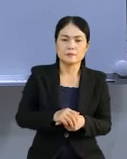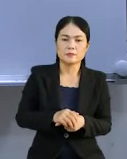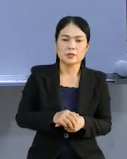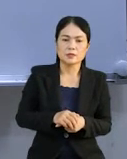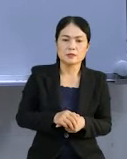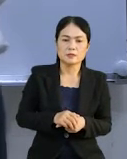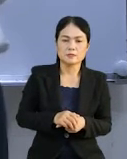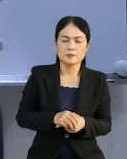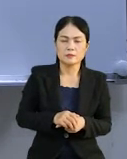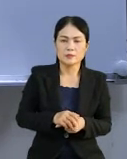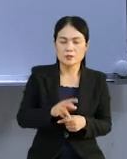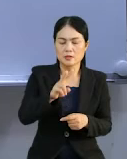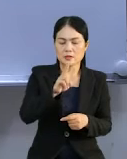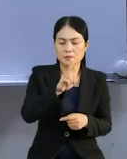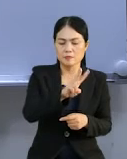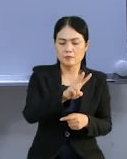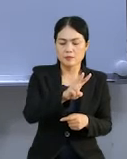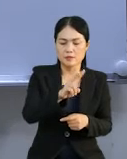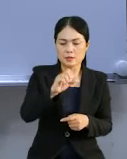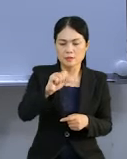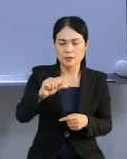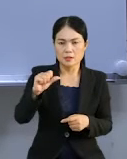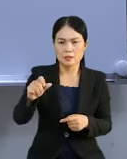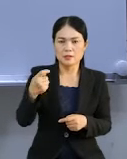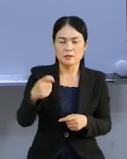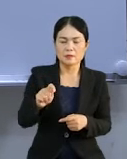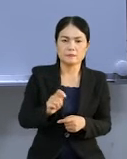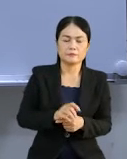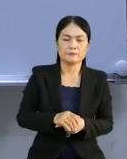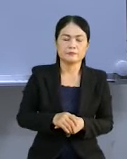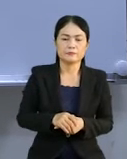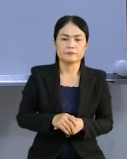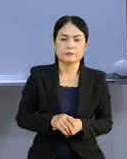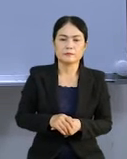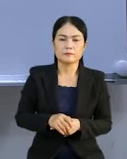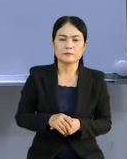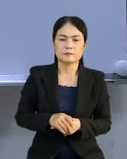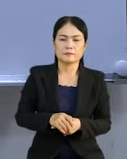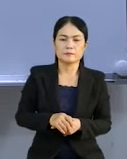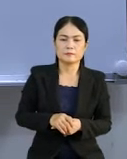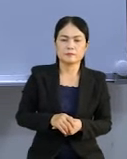Nâng sật lập trong khói cứ pí mơn rìa. Chà.